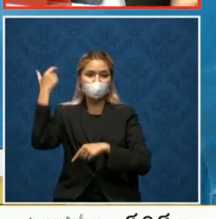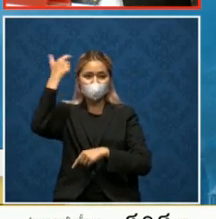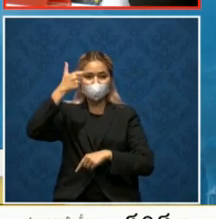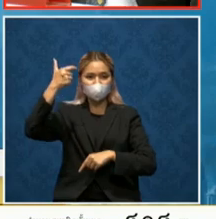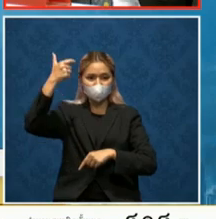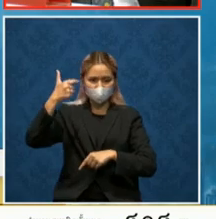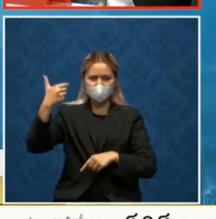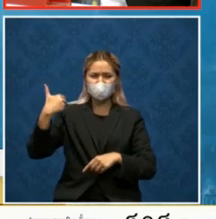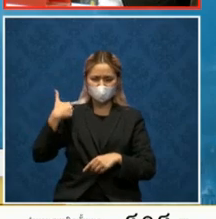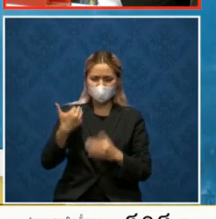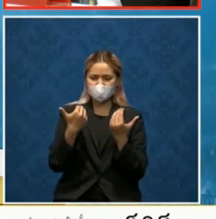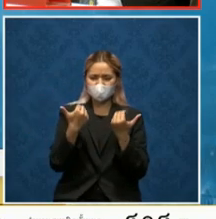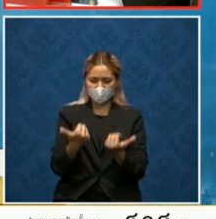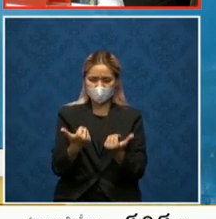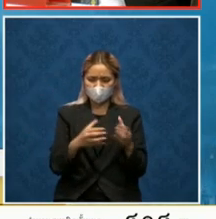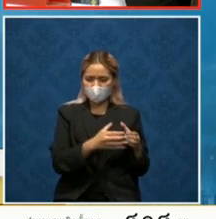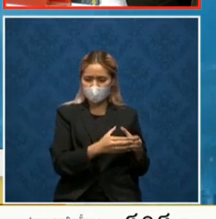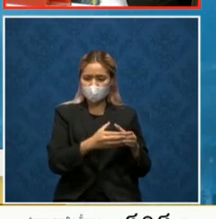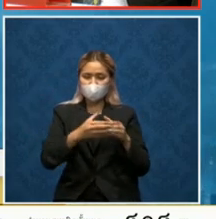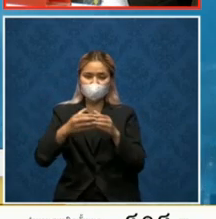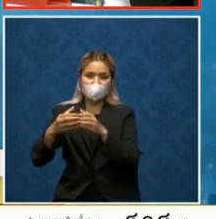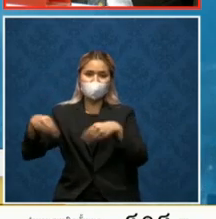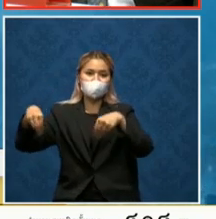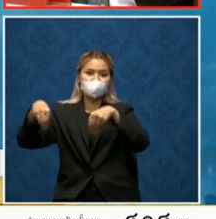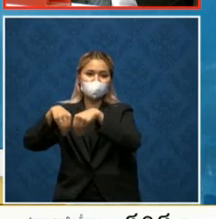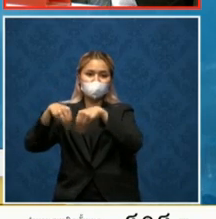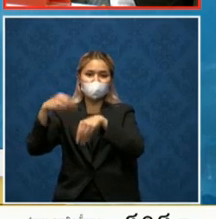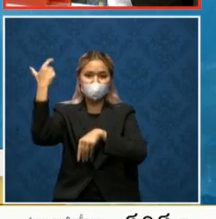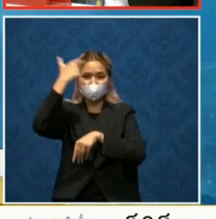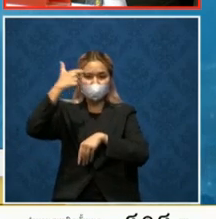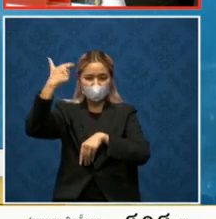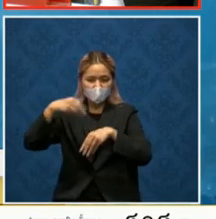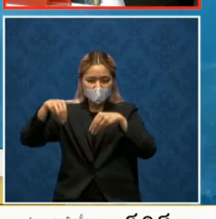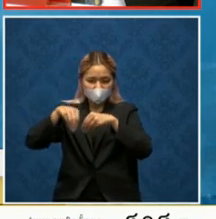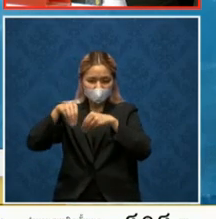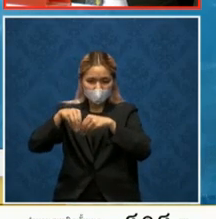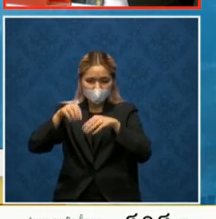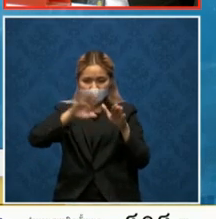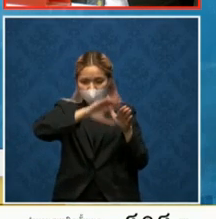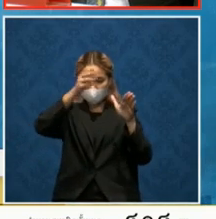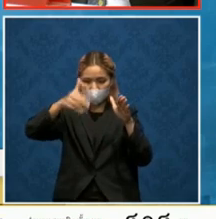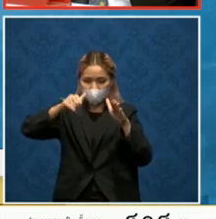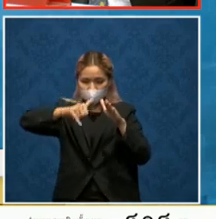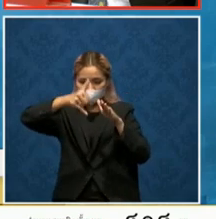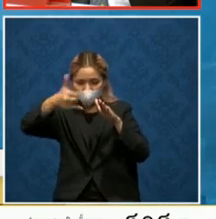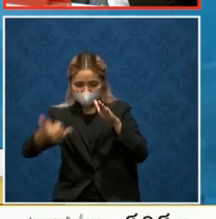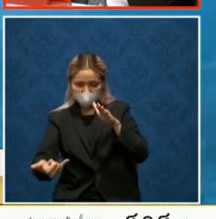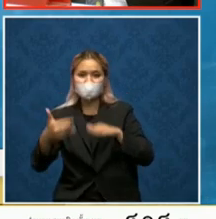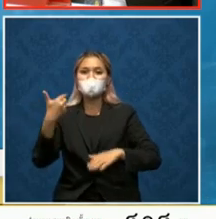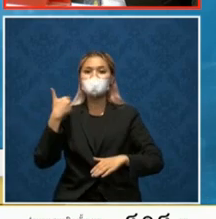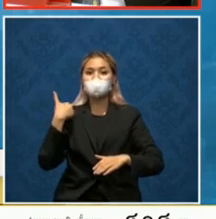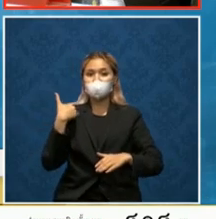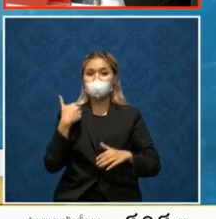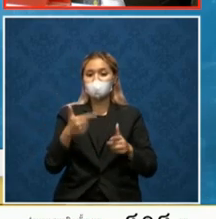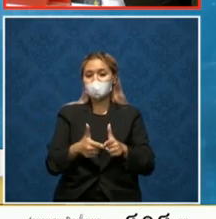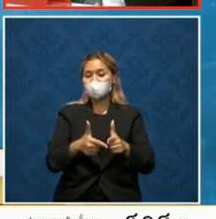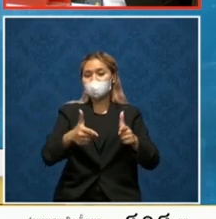ไปอยู่ติดชายแดนแล้วถ้าเป็นเหวก็จะหล่นเหวแล้วแต่พื้นที่ 50,000กว่าไร่